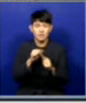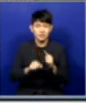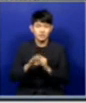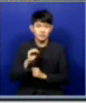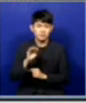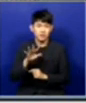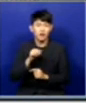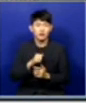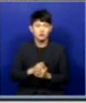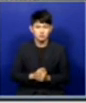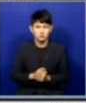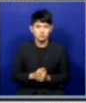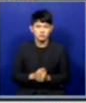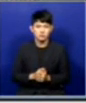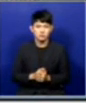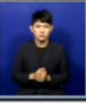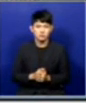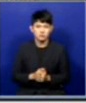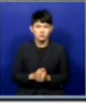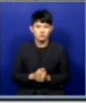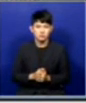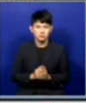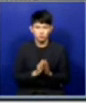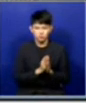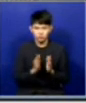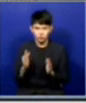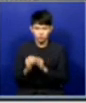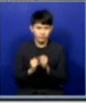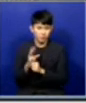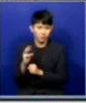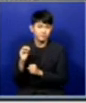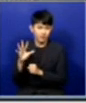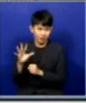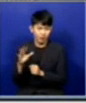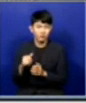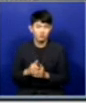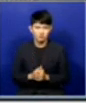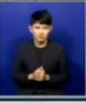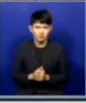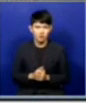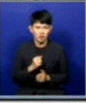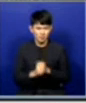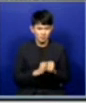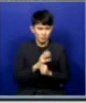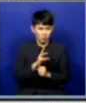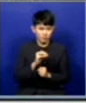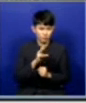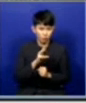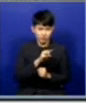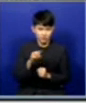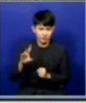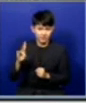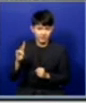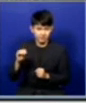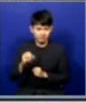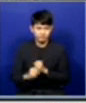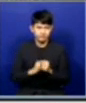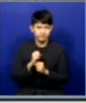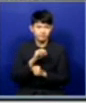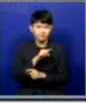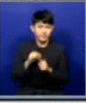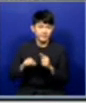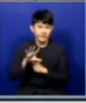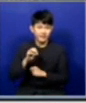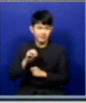ร้อยในปีถึง65 45 66ถึง70 50 71ถึง